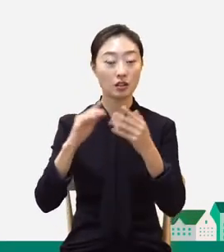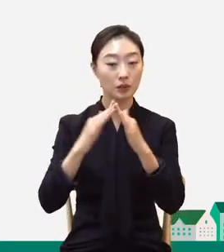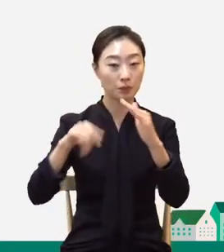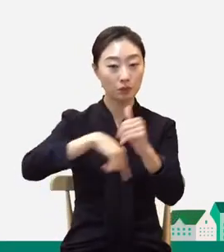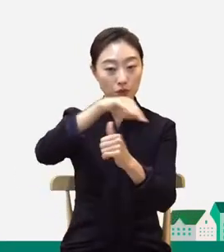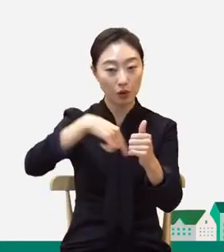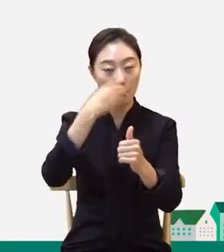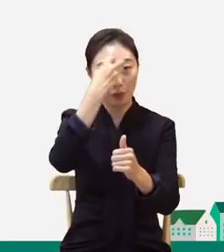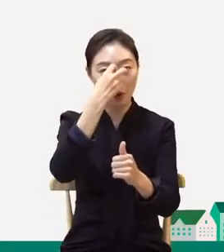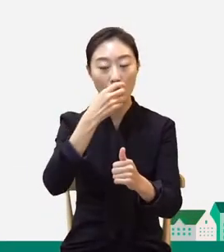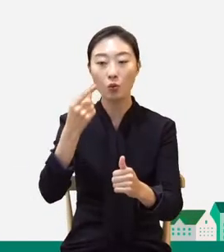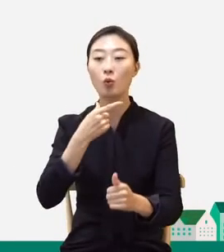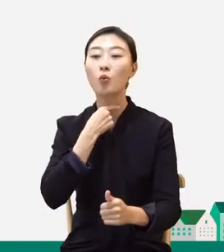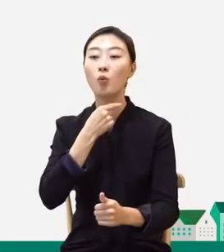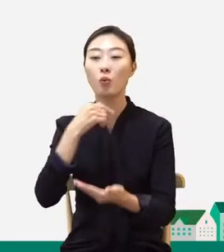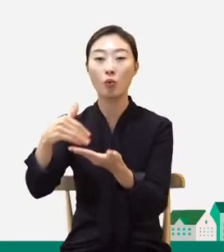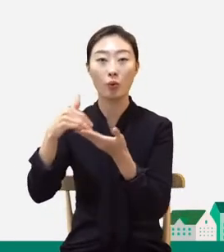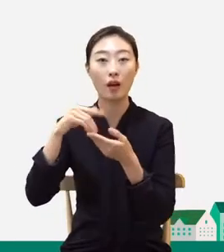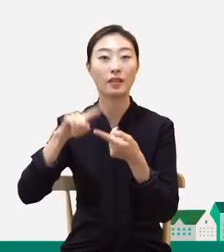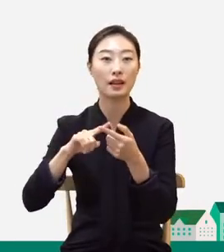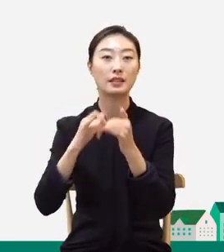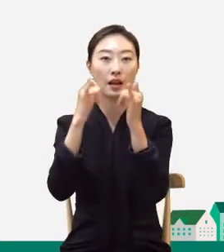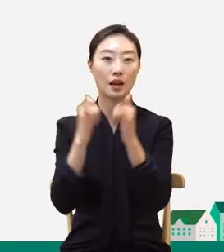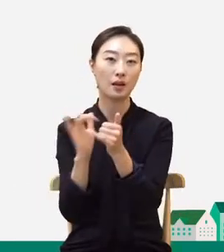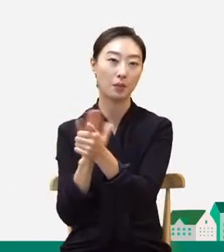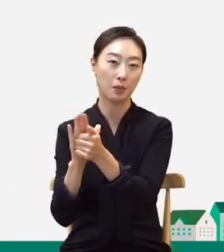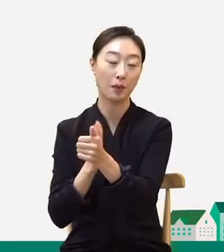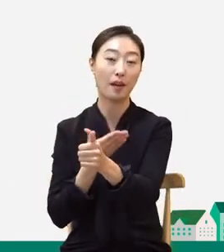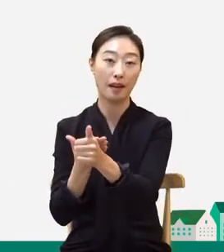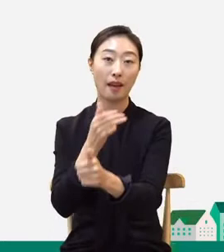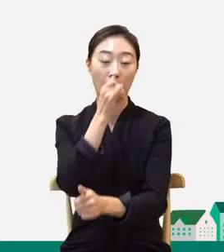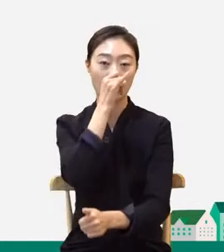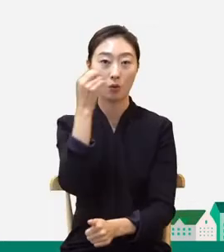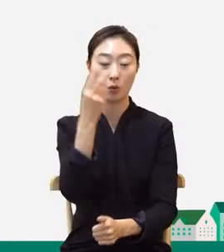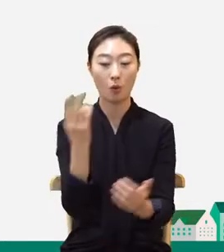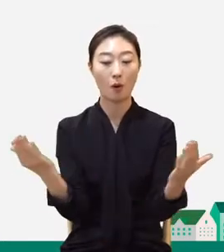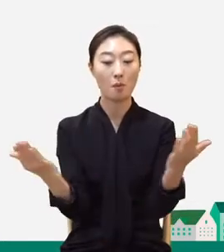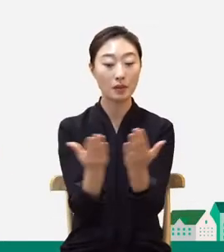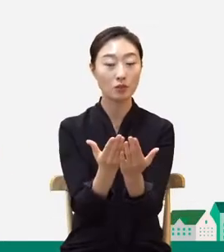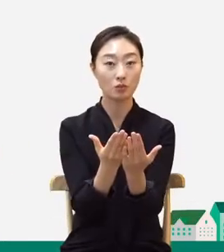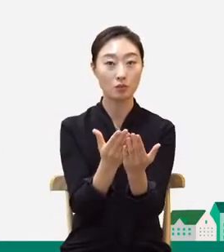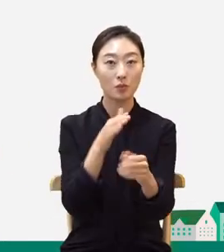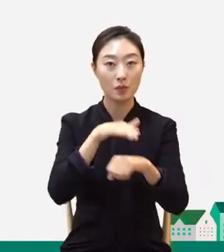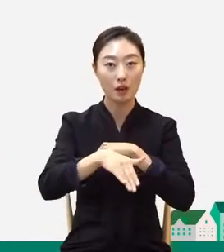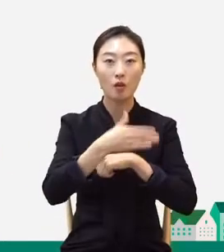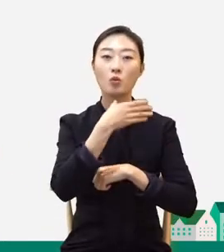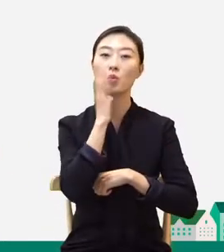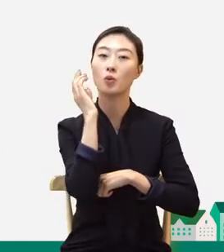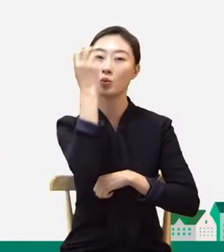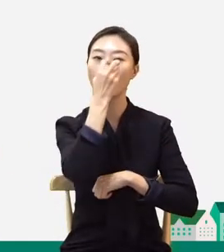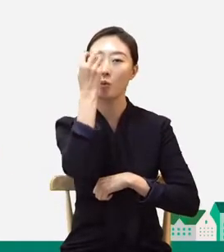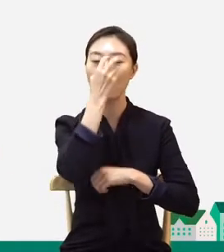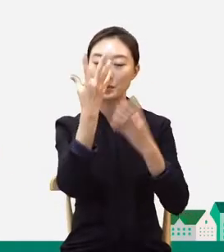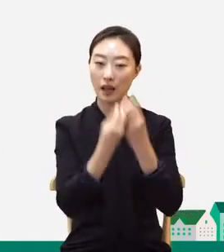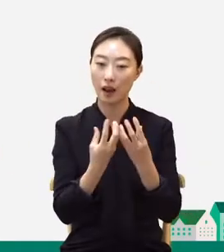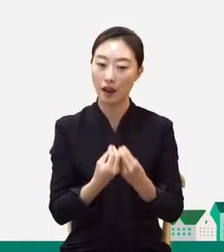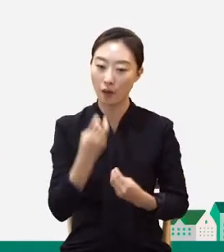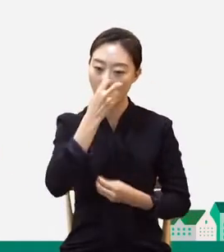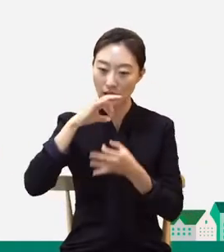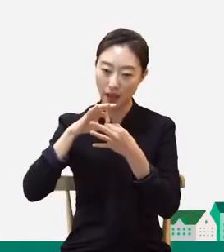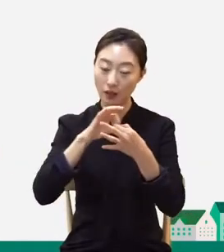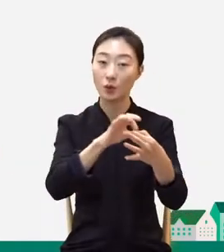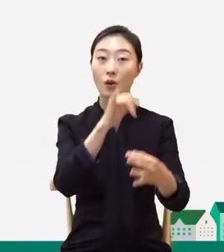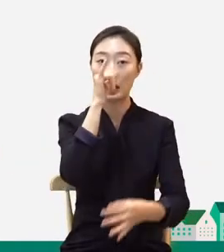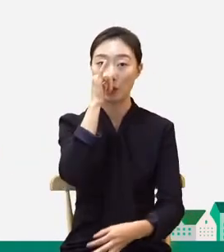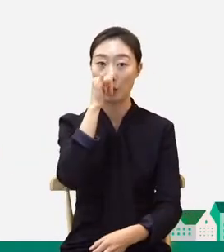특성과 욕구를 반영한 사회복지 서비스 지원을 합니다. 특히 맞춤형 노인 돌봄 사례 관리를 하고 있고요. 저희